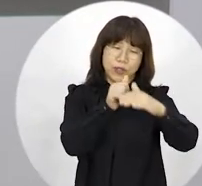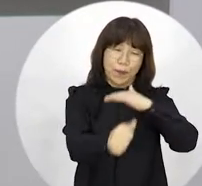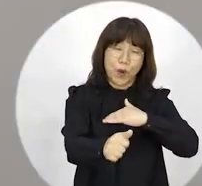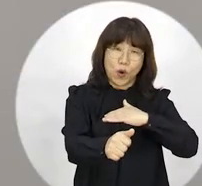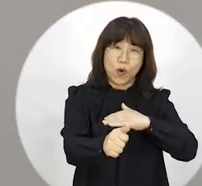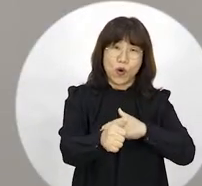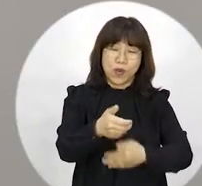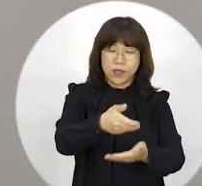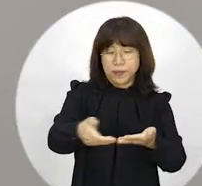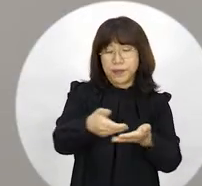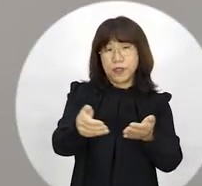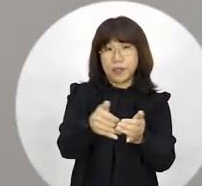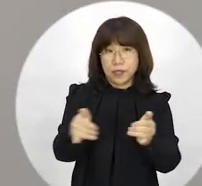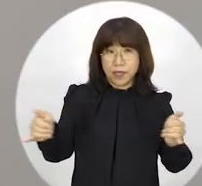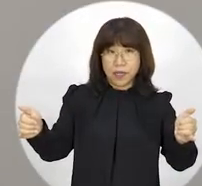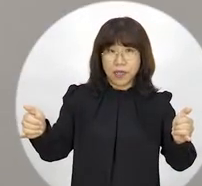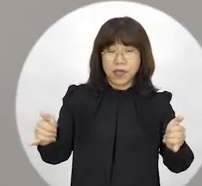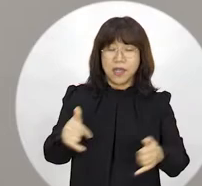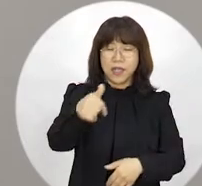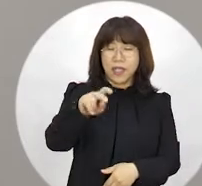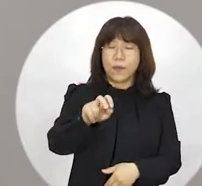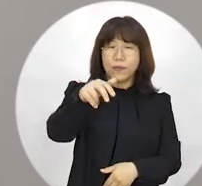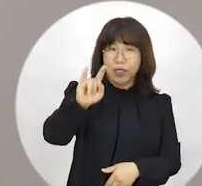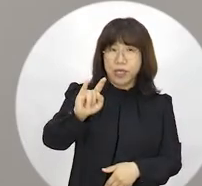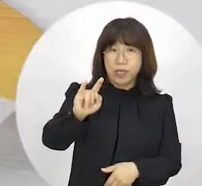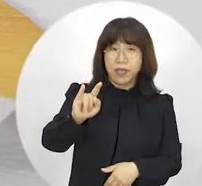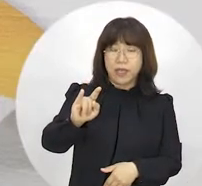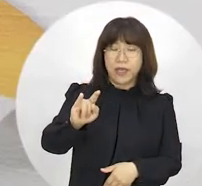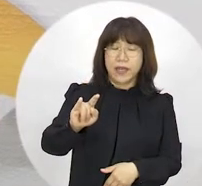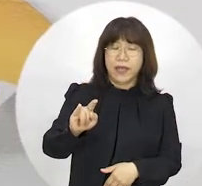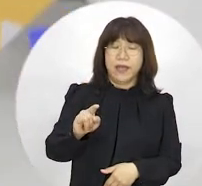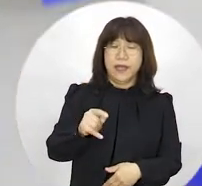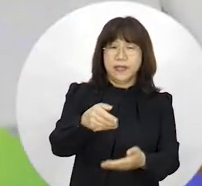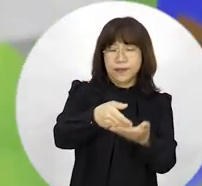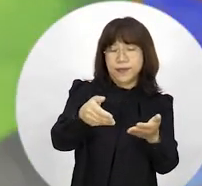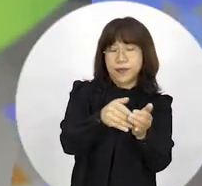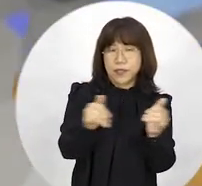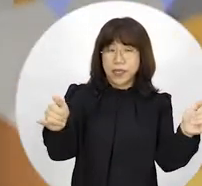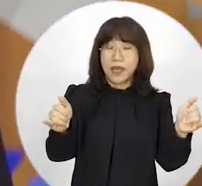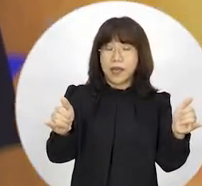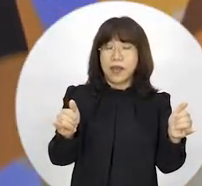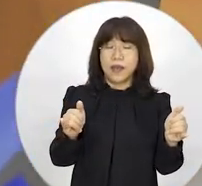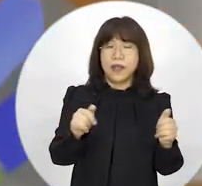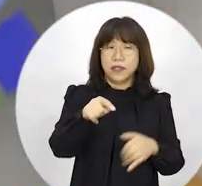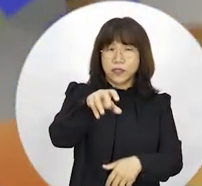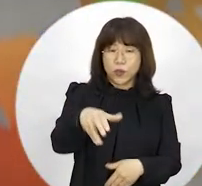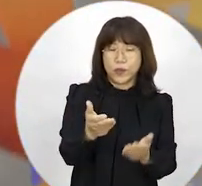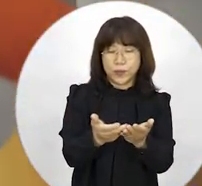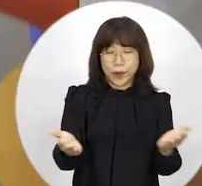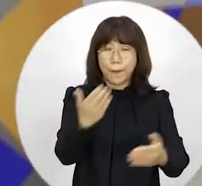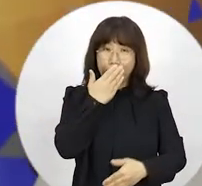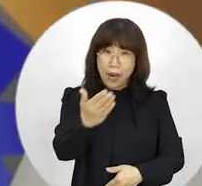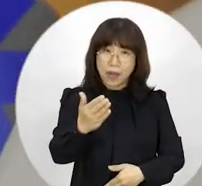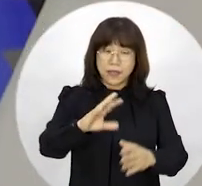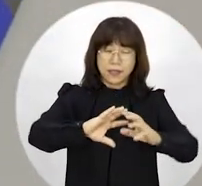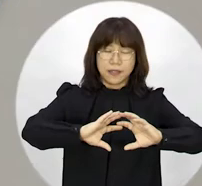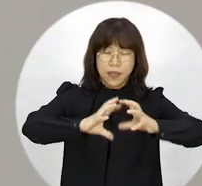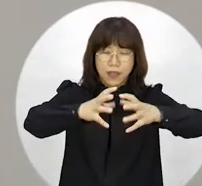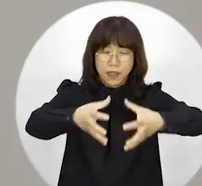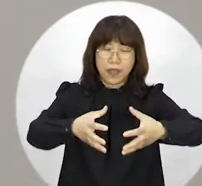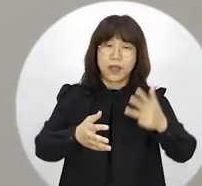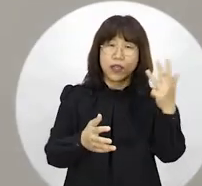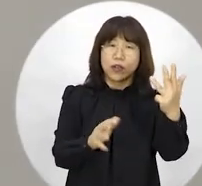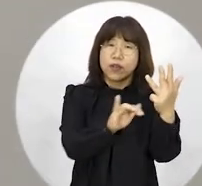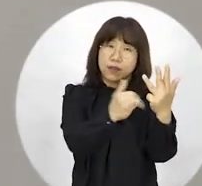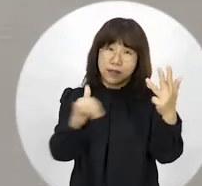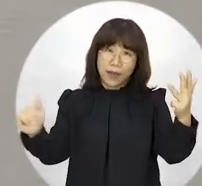대표적인 작가들의 작품을 통해 겸재 정선의 진경 정신을 만나볼 수 있습니다 특히 세계적 참여 작가 8명의